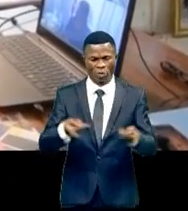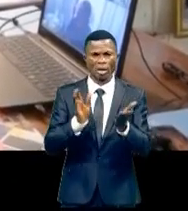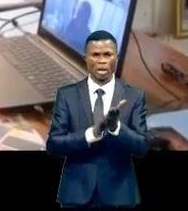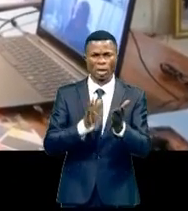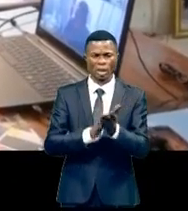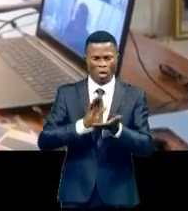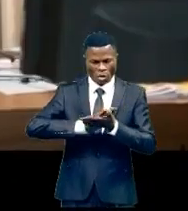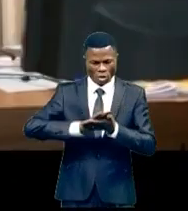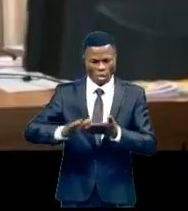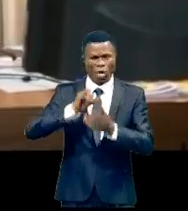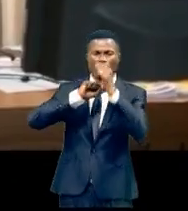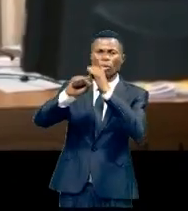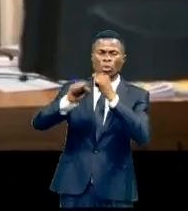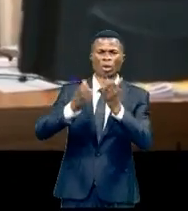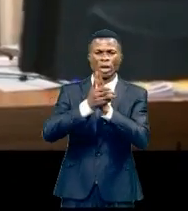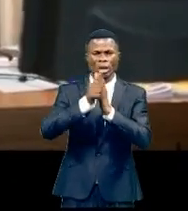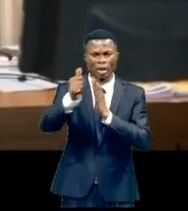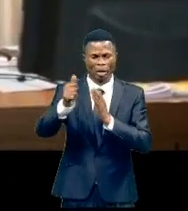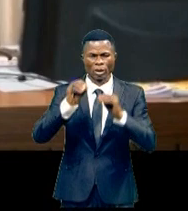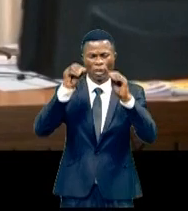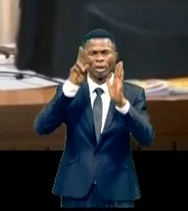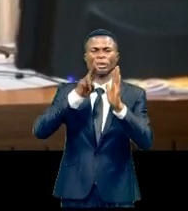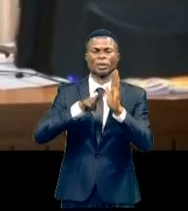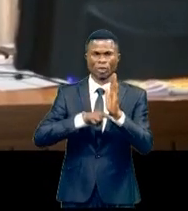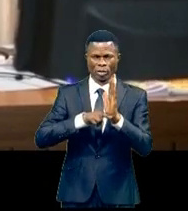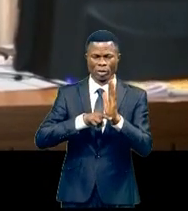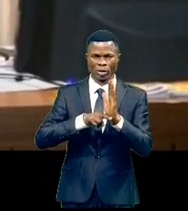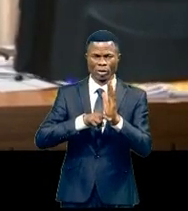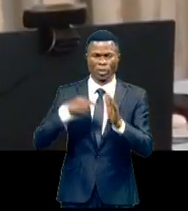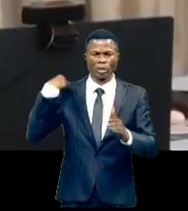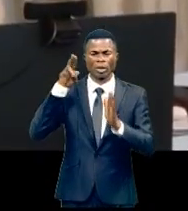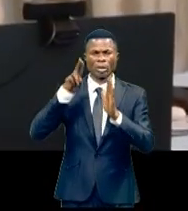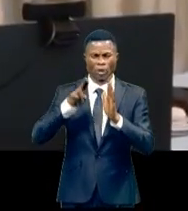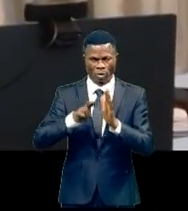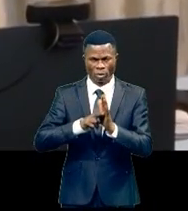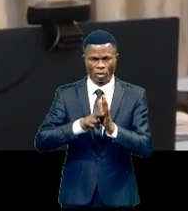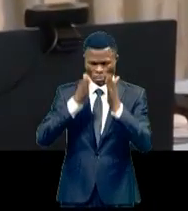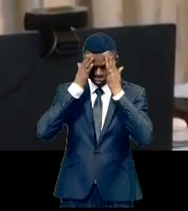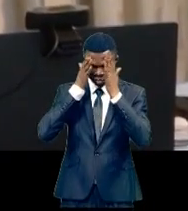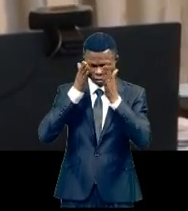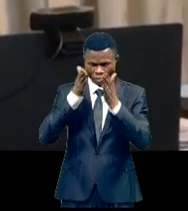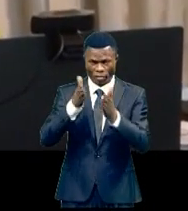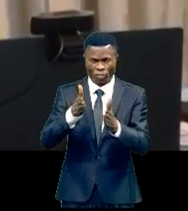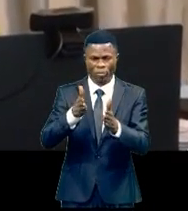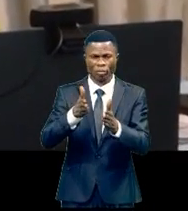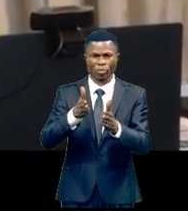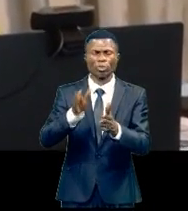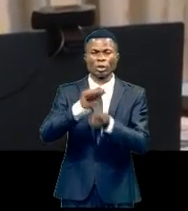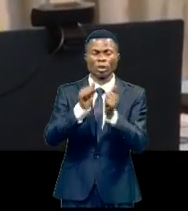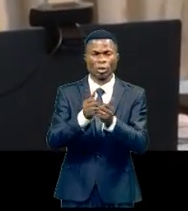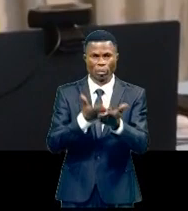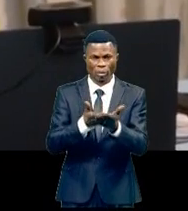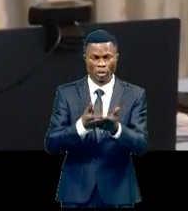en vue de promouvoir la qualité des enseignants. Le gouvernement reste cependant attentif sur ce qui a